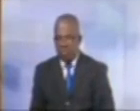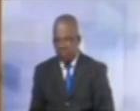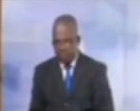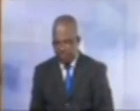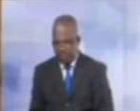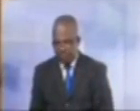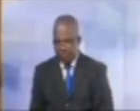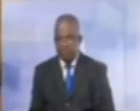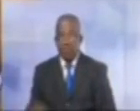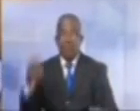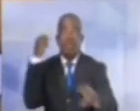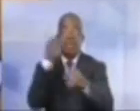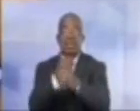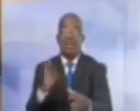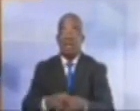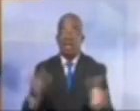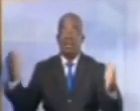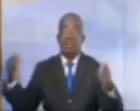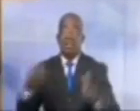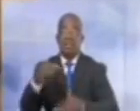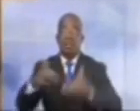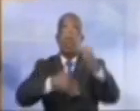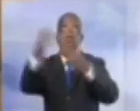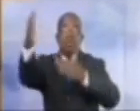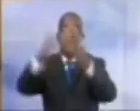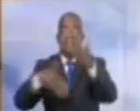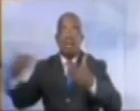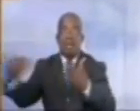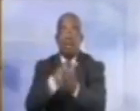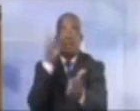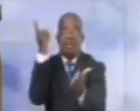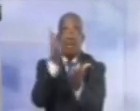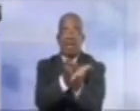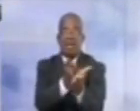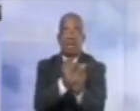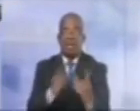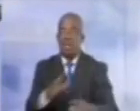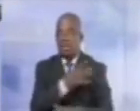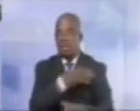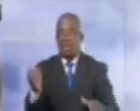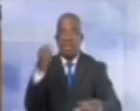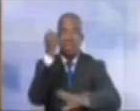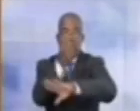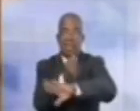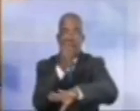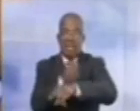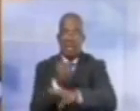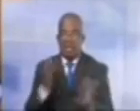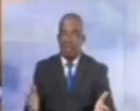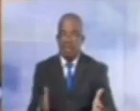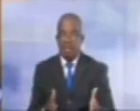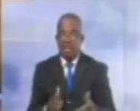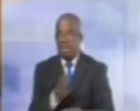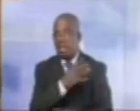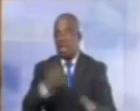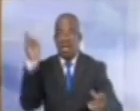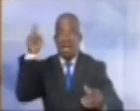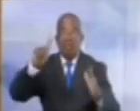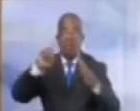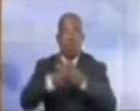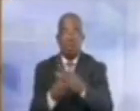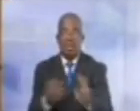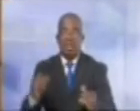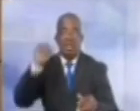Les travaux de construction de la gare internationale d'Abidjan doivent démarrer demain. Cette gare, dont la première pierre avait été posée